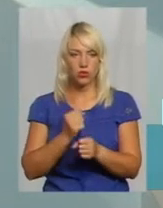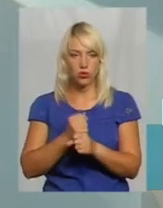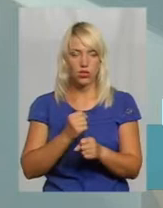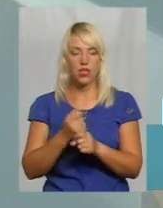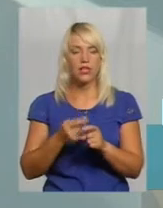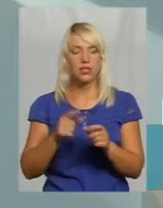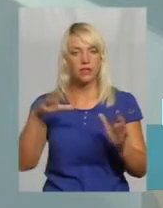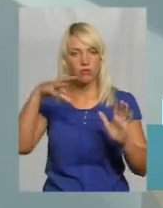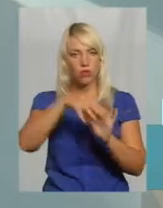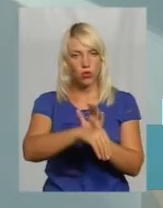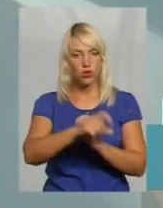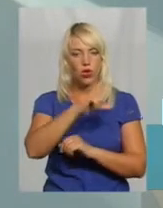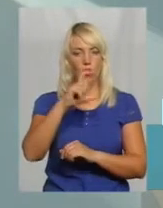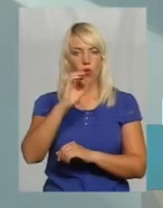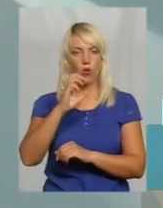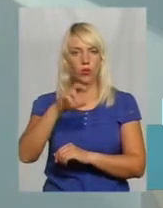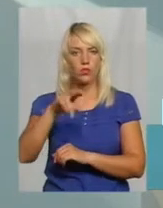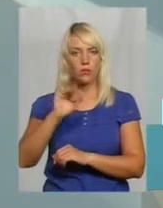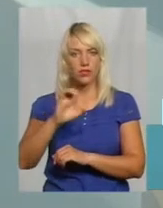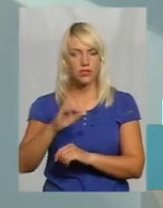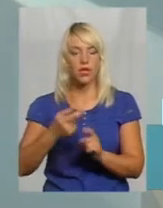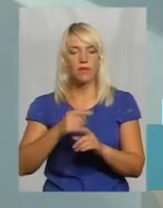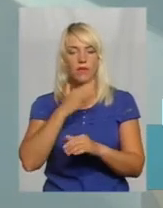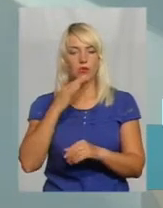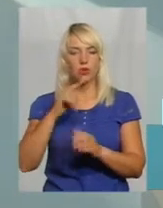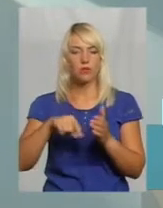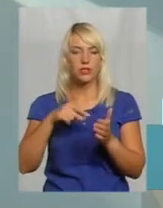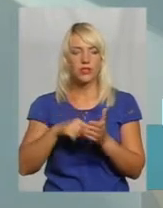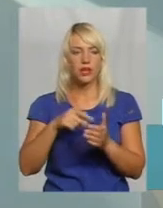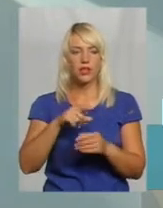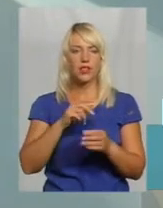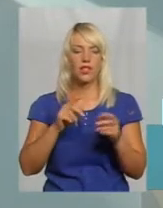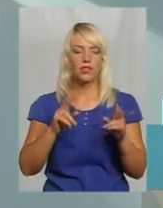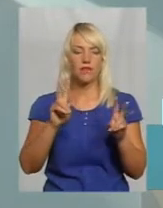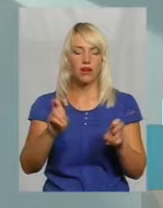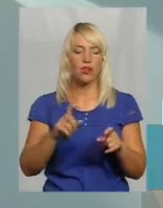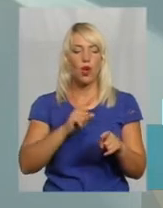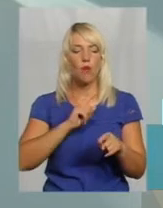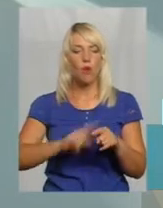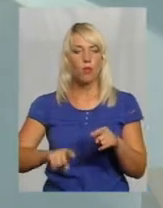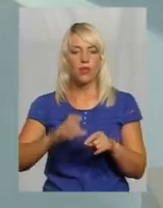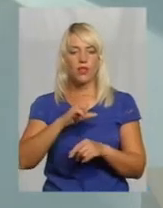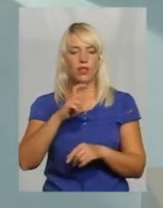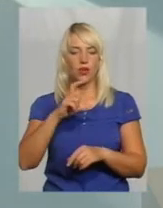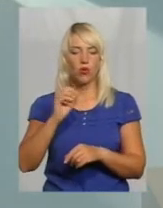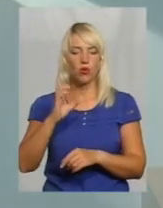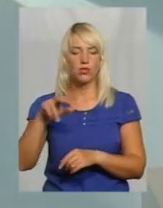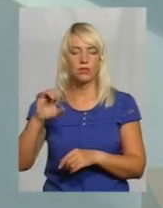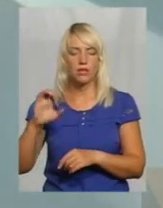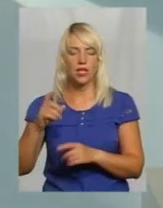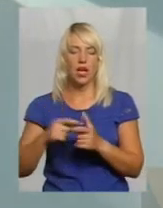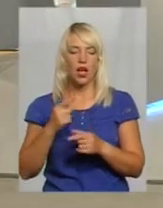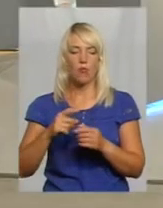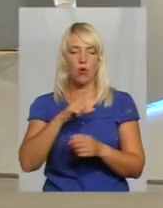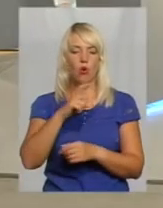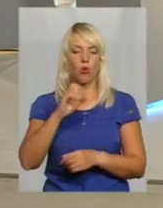при хоспісах. В багатьох містах їх називають або мобільний хоспіс, або хоспіс на дому.